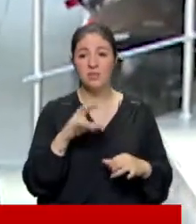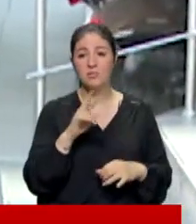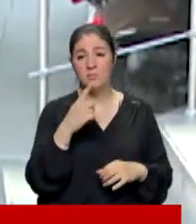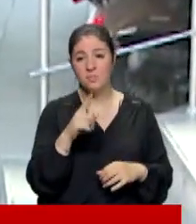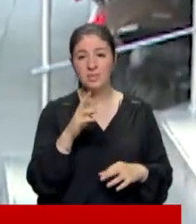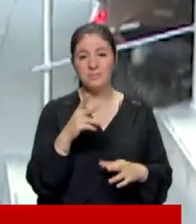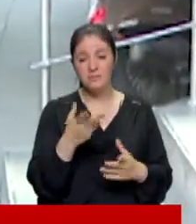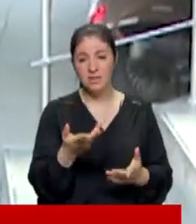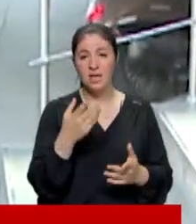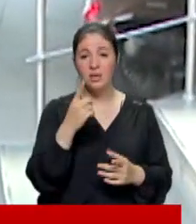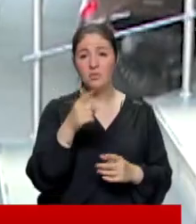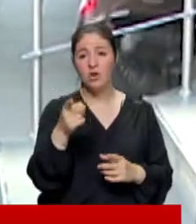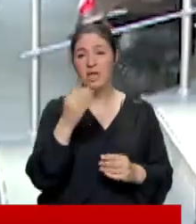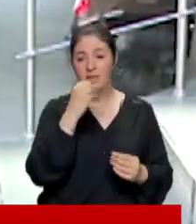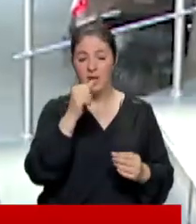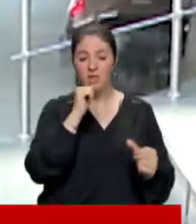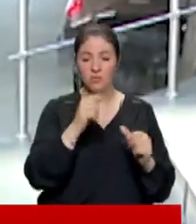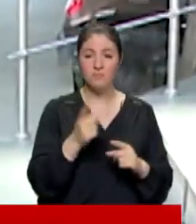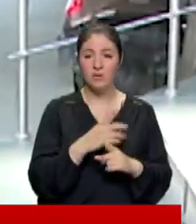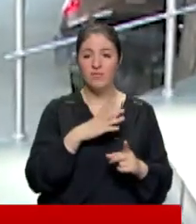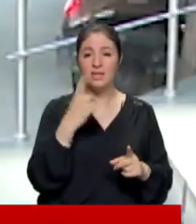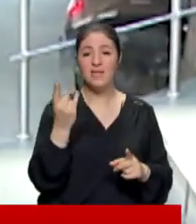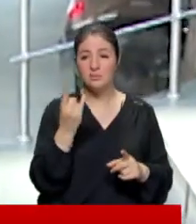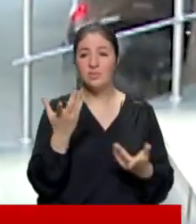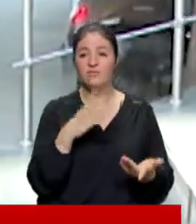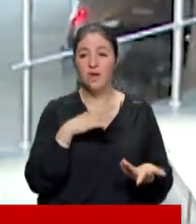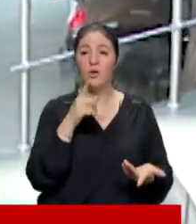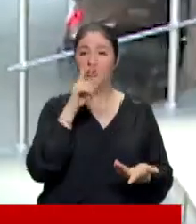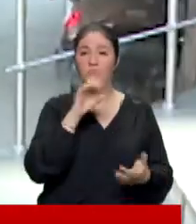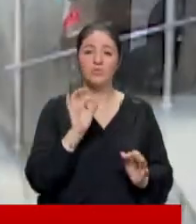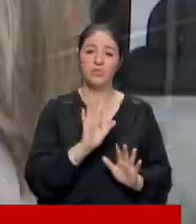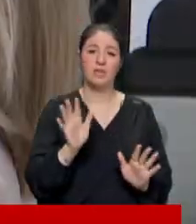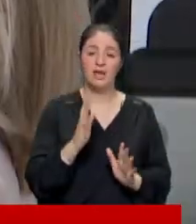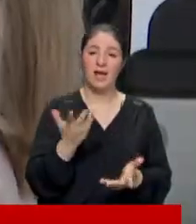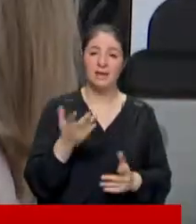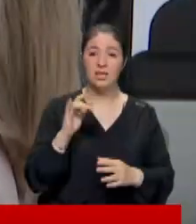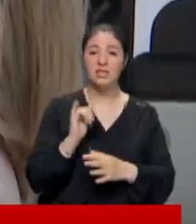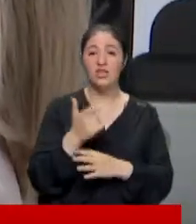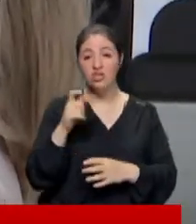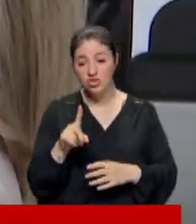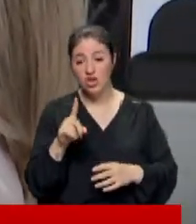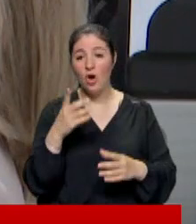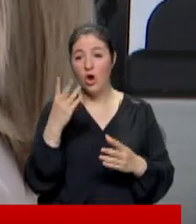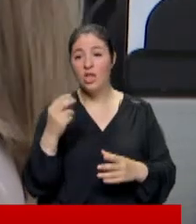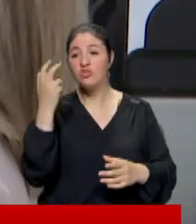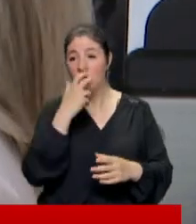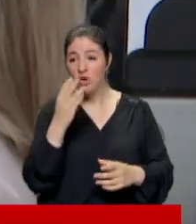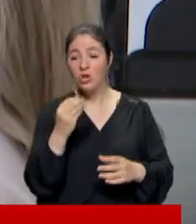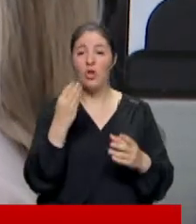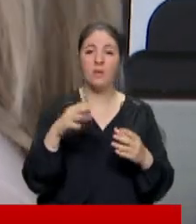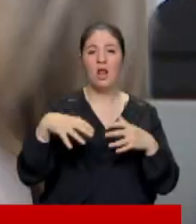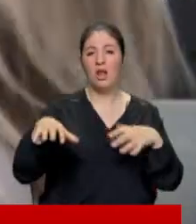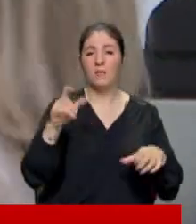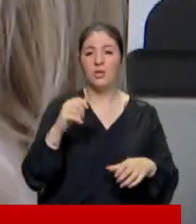bin civarı. Bir de orada yeme içmesi var, gezmesi var. O yüzden mümkün değil yani. Sanatçılı ve sanatçısız oteller diye